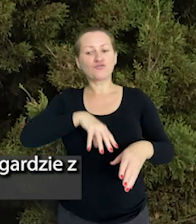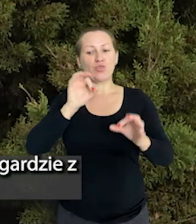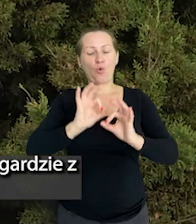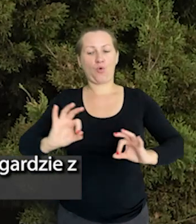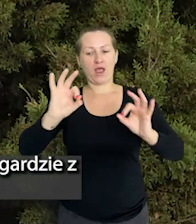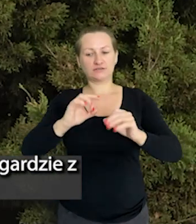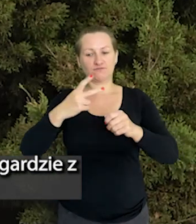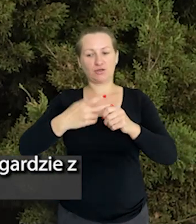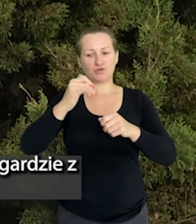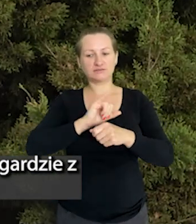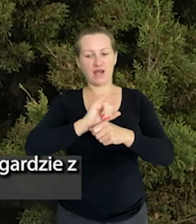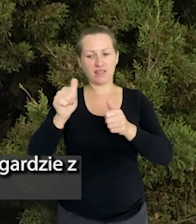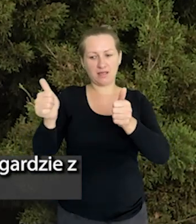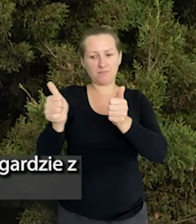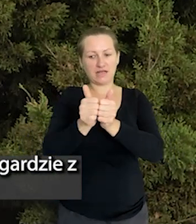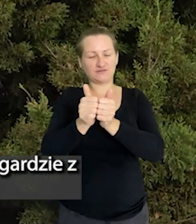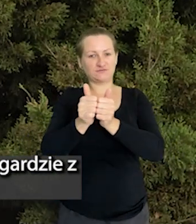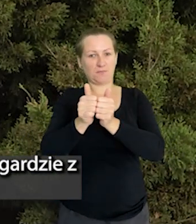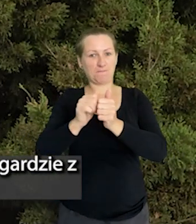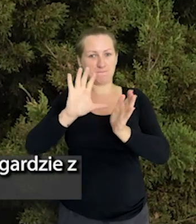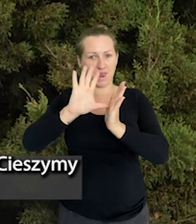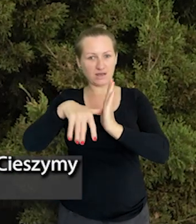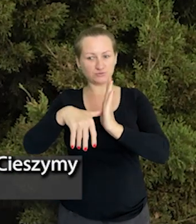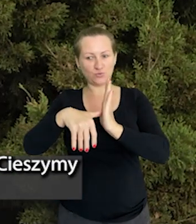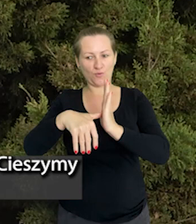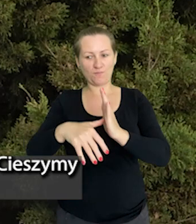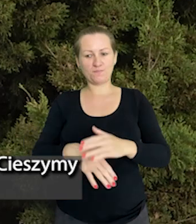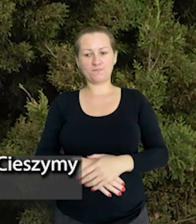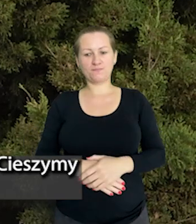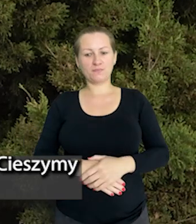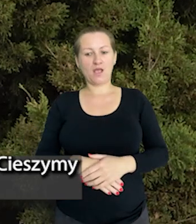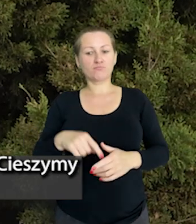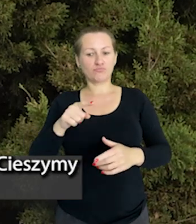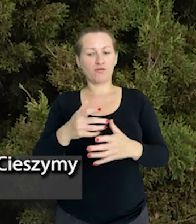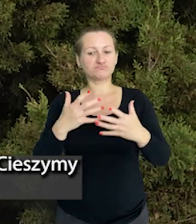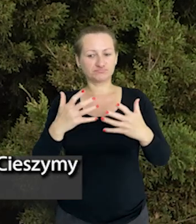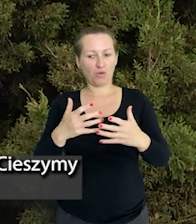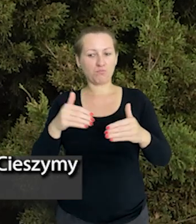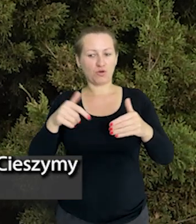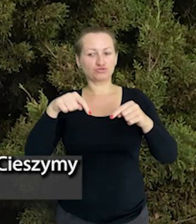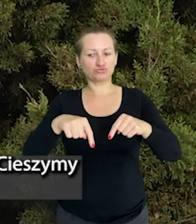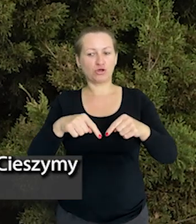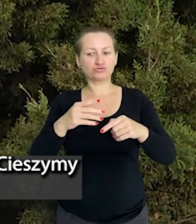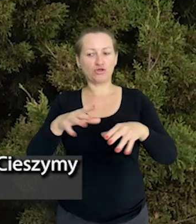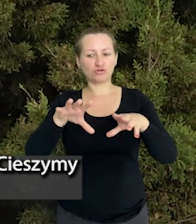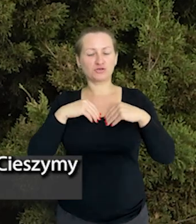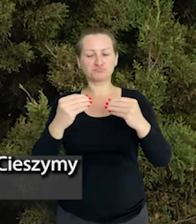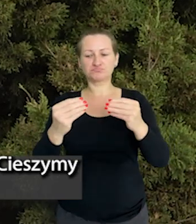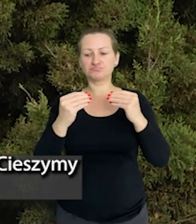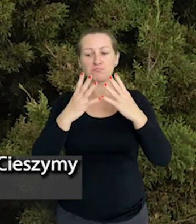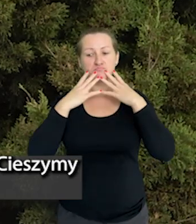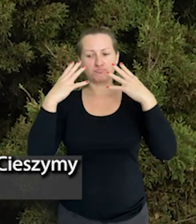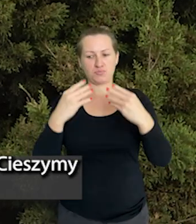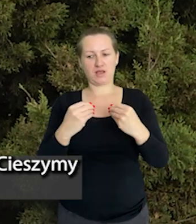des Jubiläums 25 Jahre unserer Städtepartnerschaft. Es ist eine große Ehre, dass wir hier heute sein dürfen, dass wir ein so